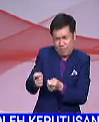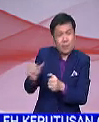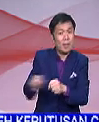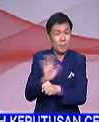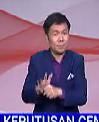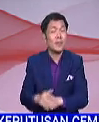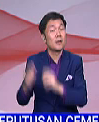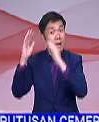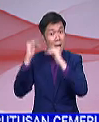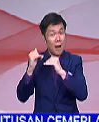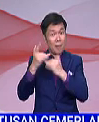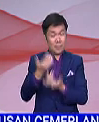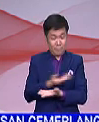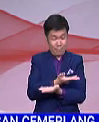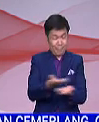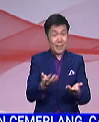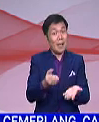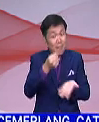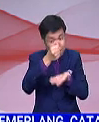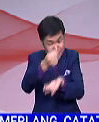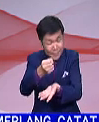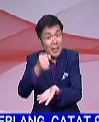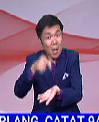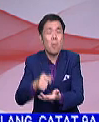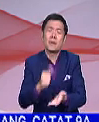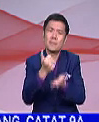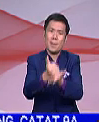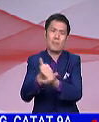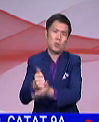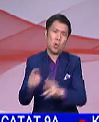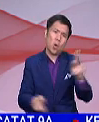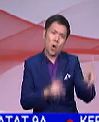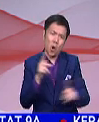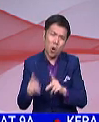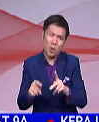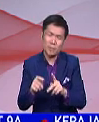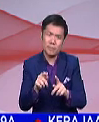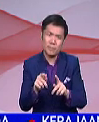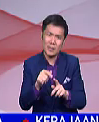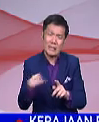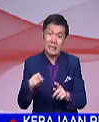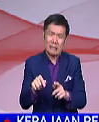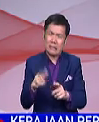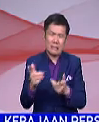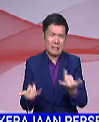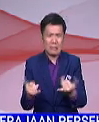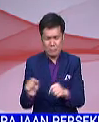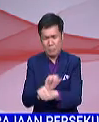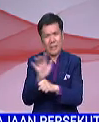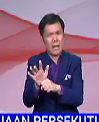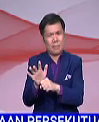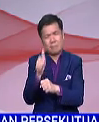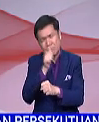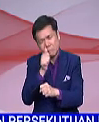sumbangan daripada penjawat awam ini mampu membantu golongan-golongan yang terkesan akibat daripada pandemik